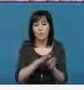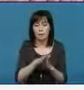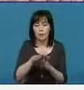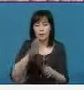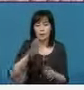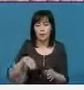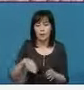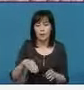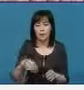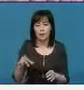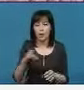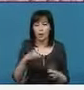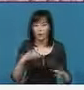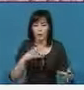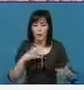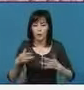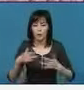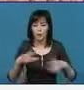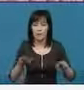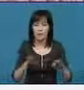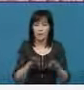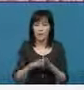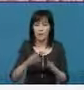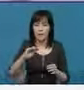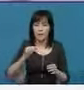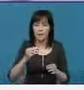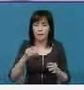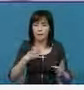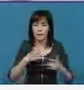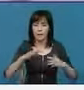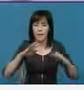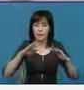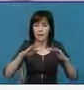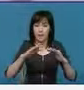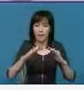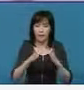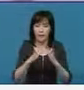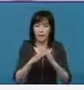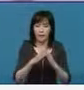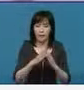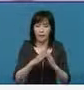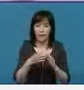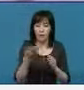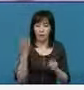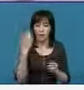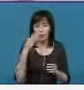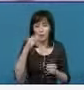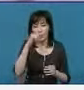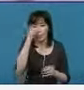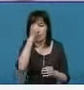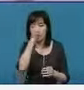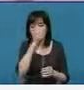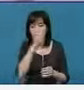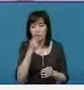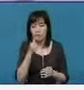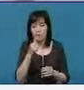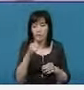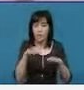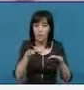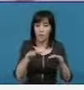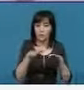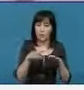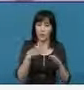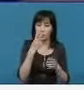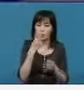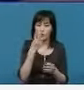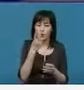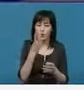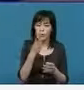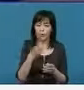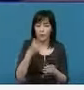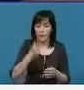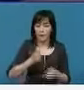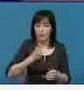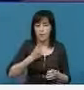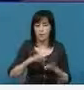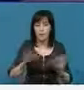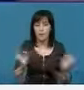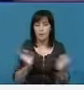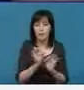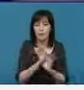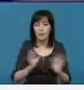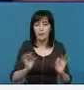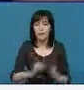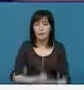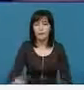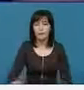соңында аудан өнерпаздары мен Жетісай драма театрының майталмандары 30 жылдардан сыр шертетін көріністер қойды. Патриоттық